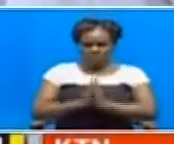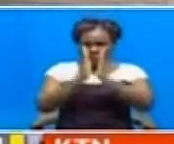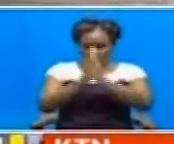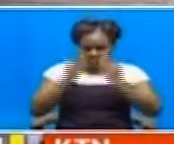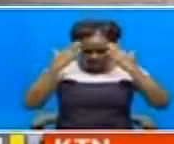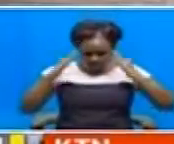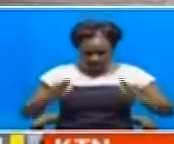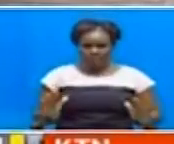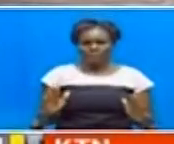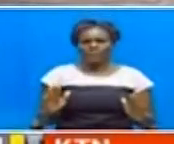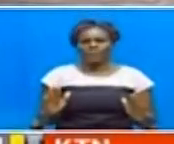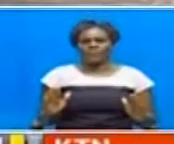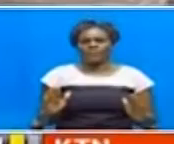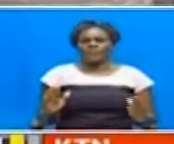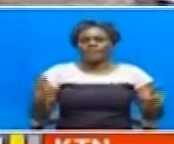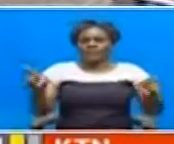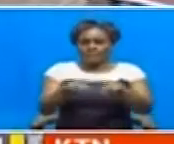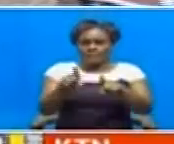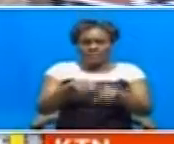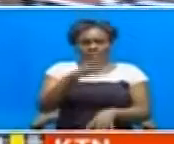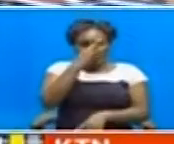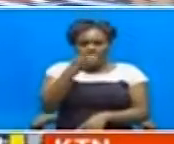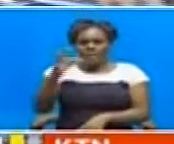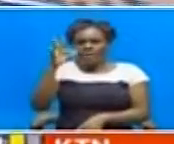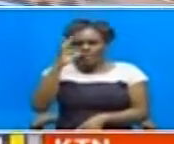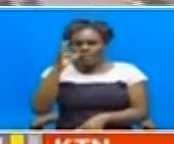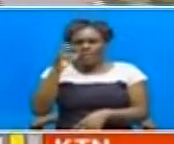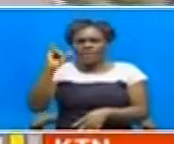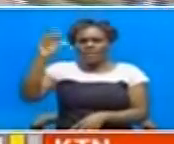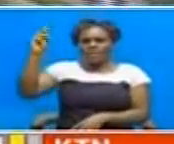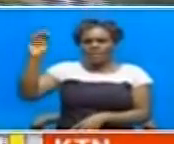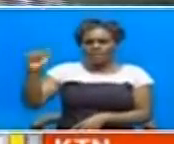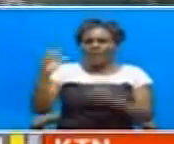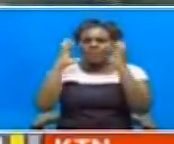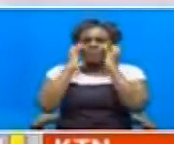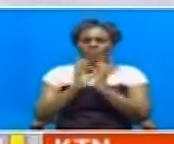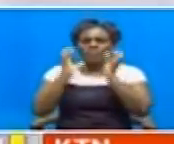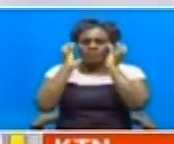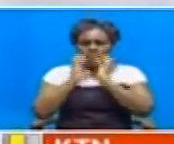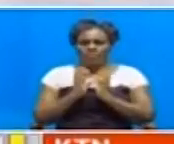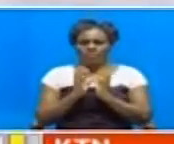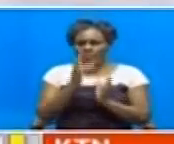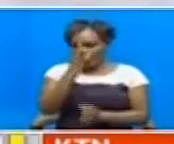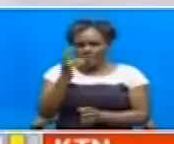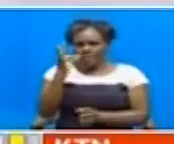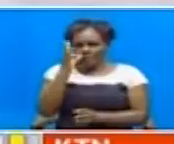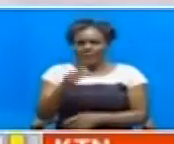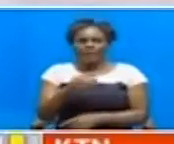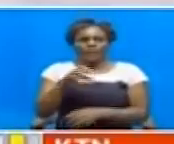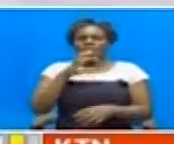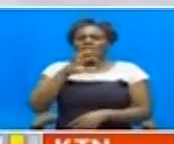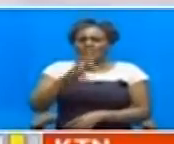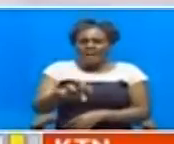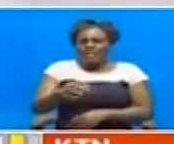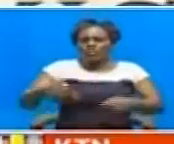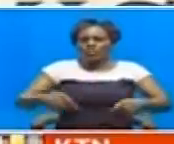Kiislamu. Aidha, kule Nyeri, baraza la maimamu na wahubiri wa Kenya CIPK tawi la Nyeri limekemea vikali vijana